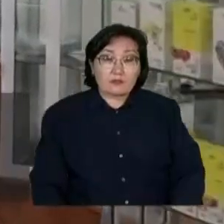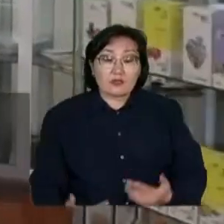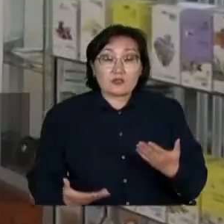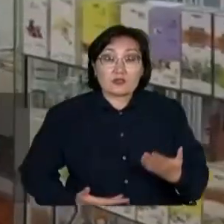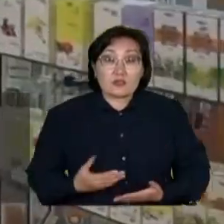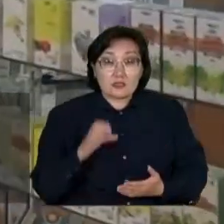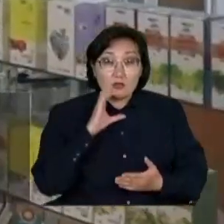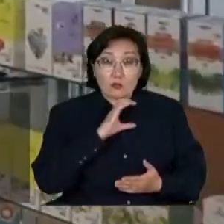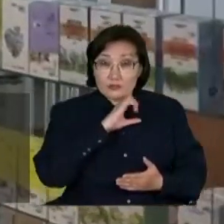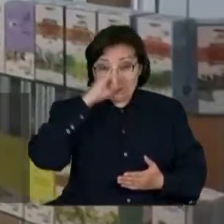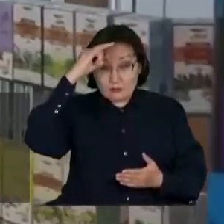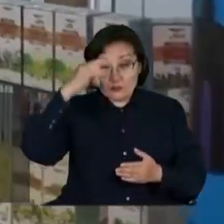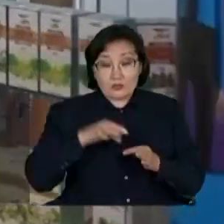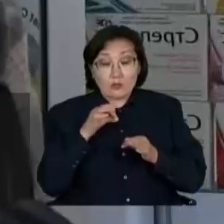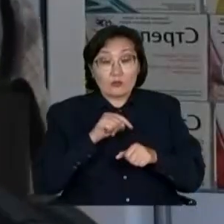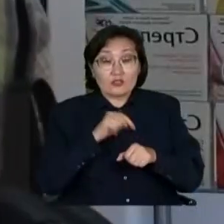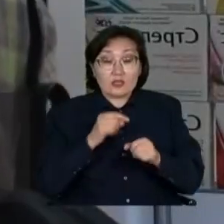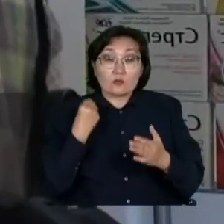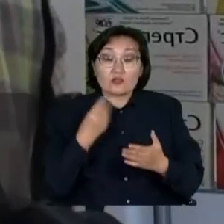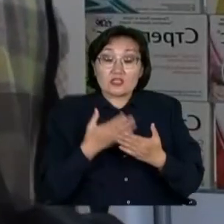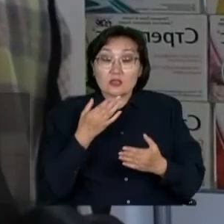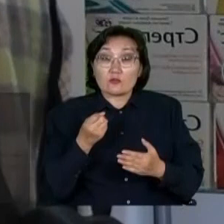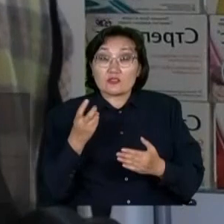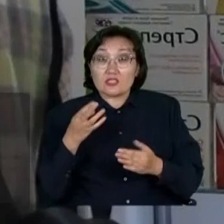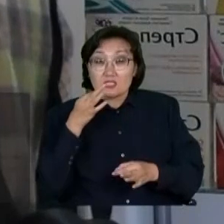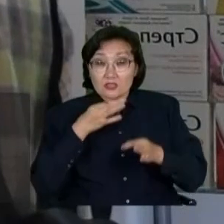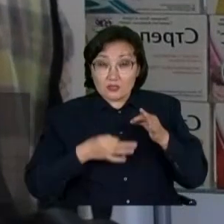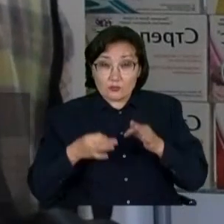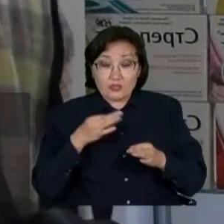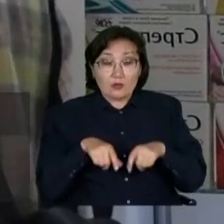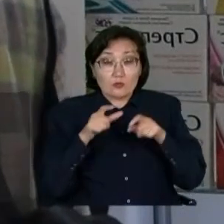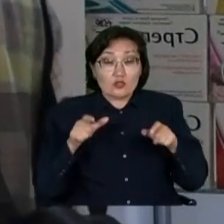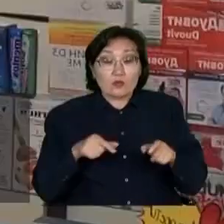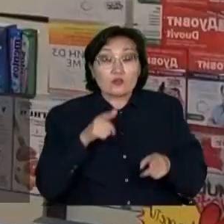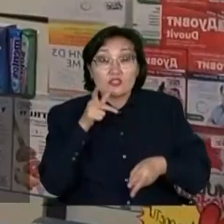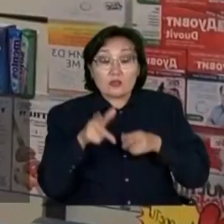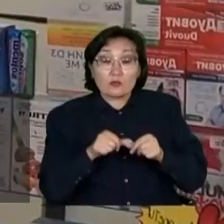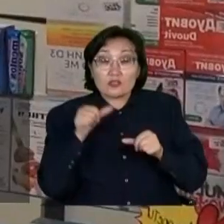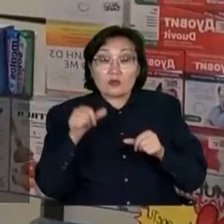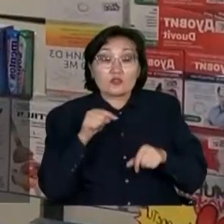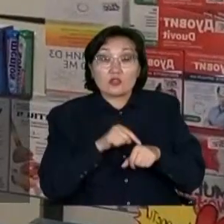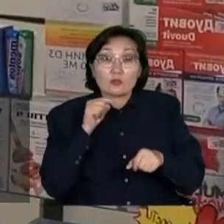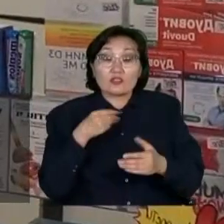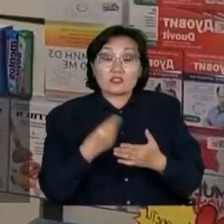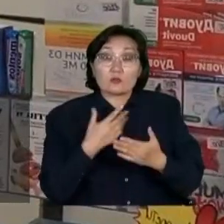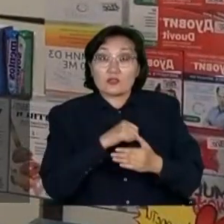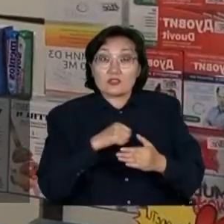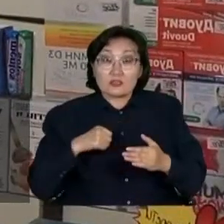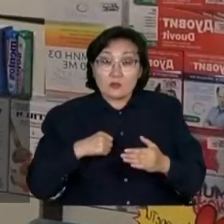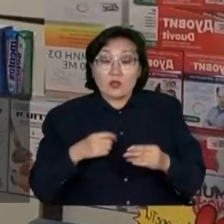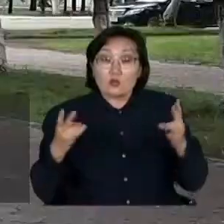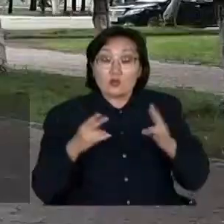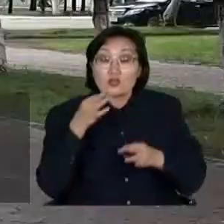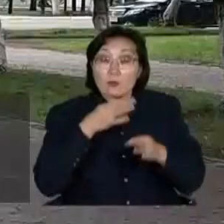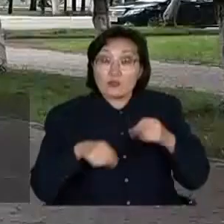Жители Североказахстанской области ощутили рост цен на некоторые виды лекарств. Люди заявляют, что особенно заметно подорожали самые ходовые